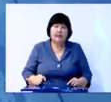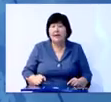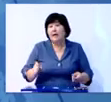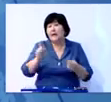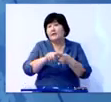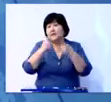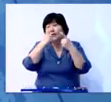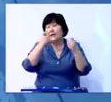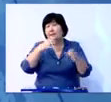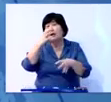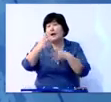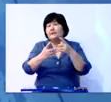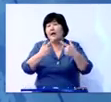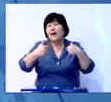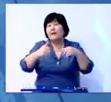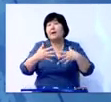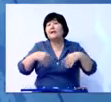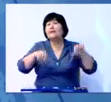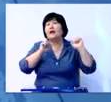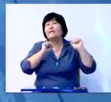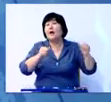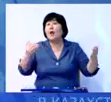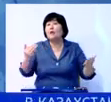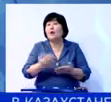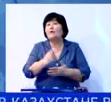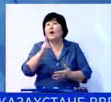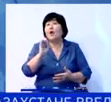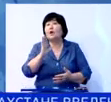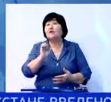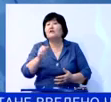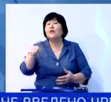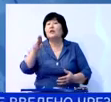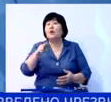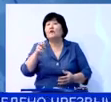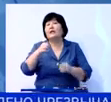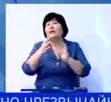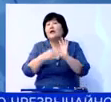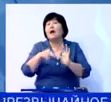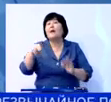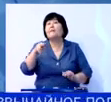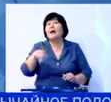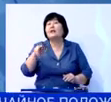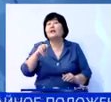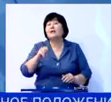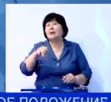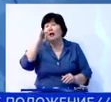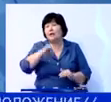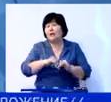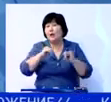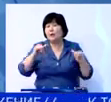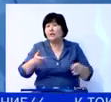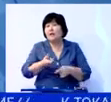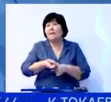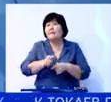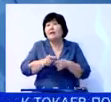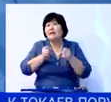В связи с объявлением Всемирной организации здравоохранения нового коронавируса COVID-19 пандемии в Казахстане усилены меры